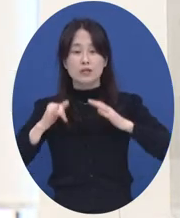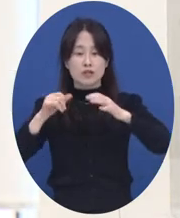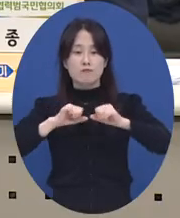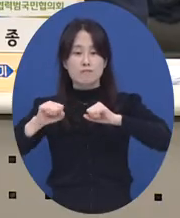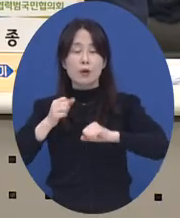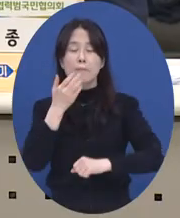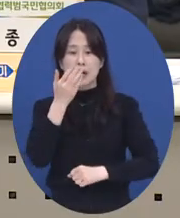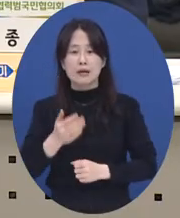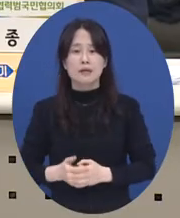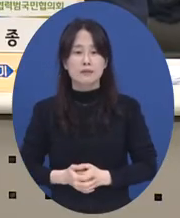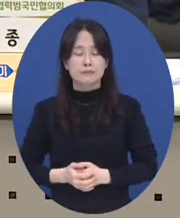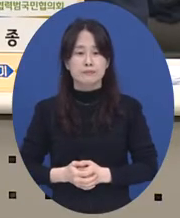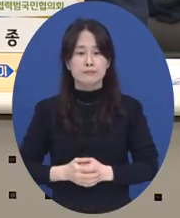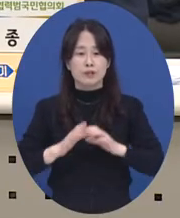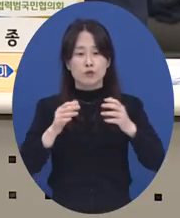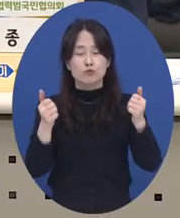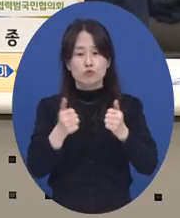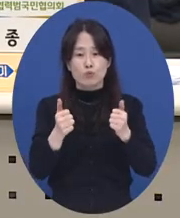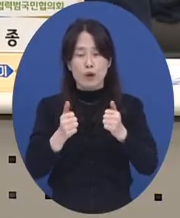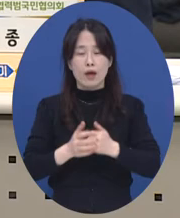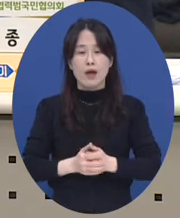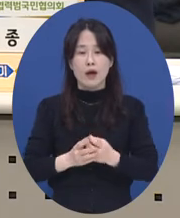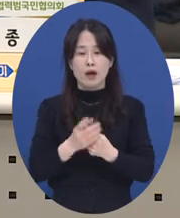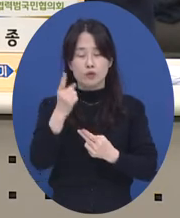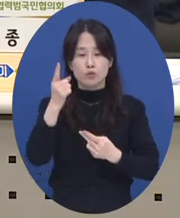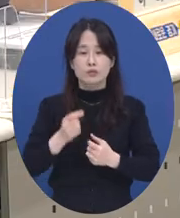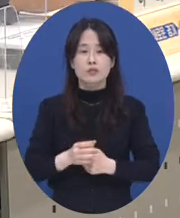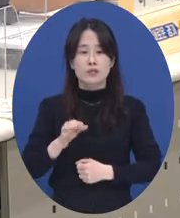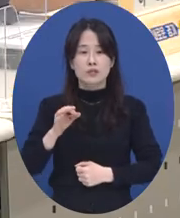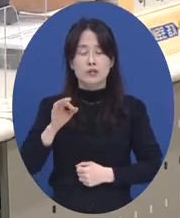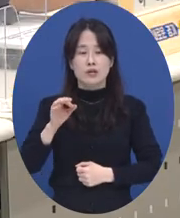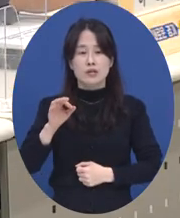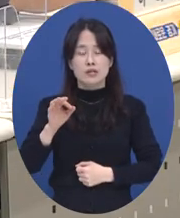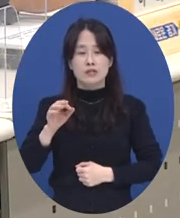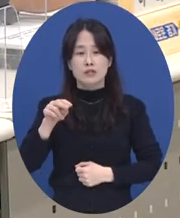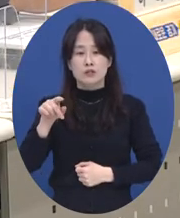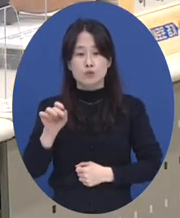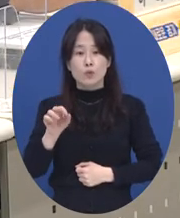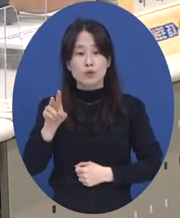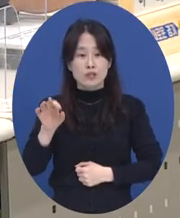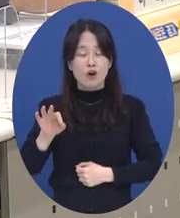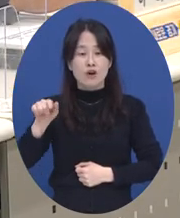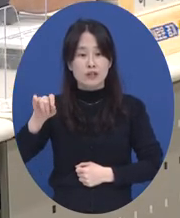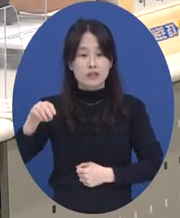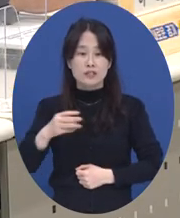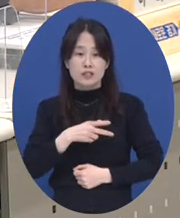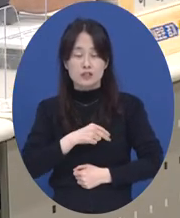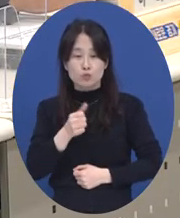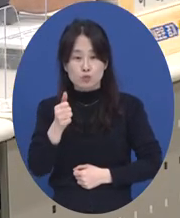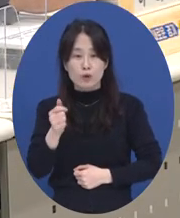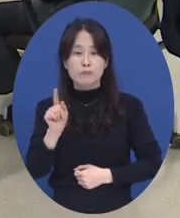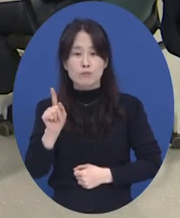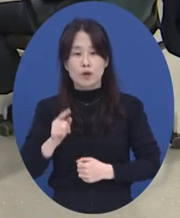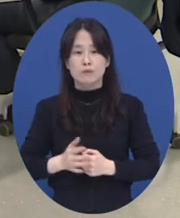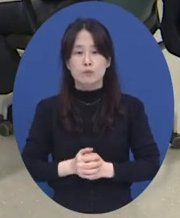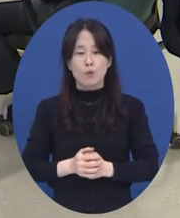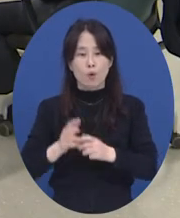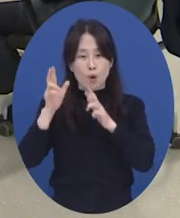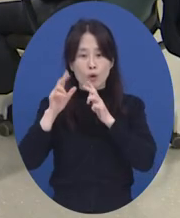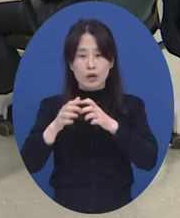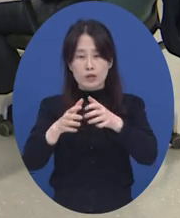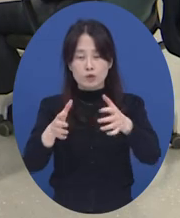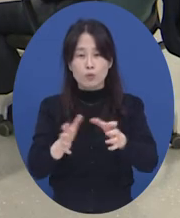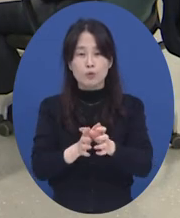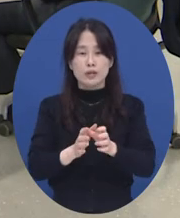있습니다 국회 외교통일위원회 자 송영규 류환은 개성공단에 대한 전국민적 관심이 공단 재결을 끌어낼 수